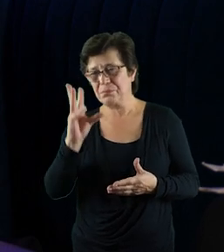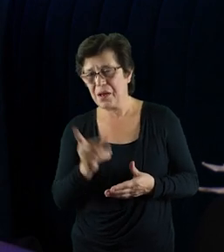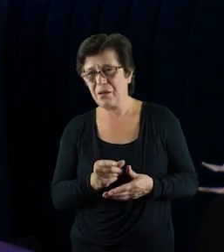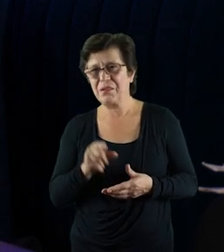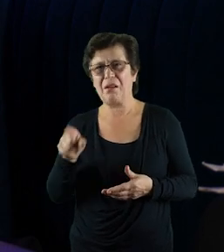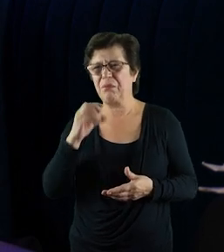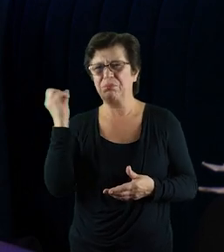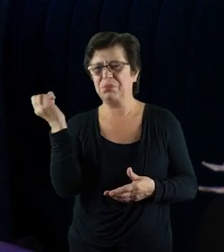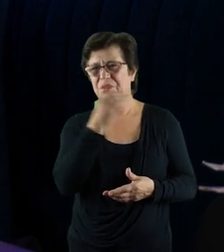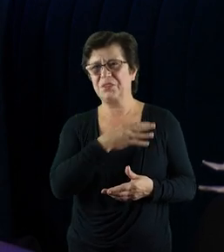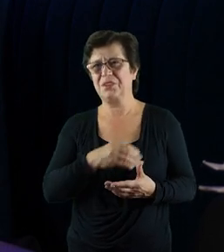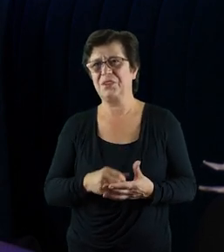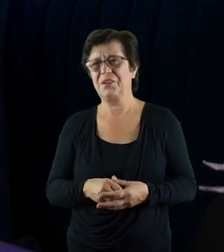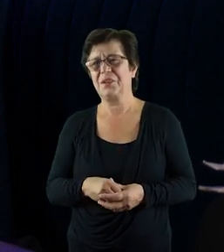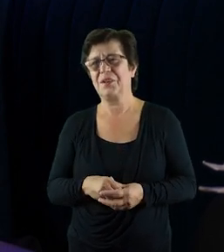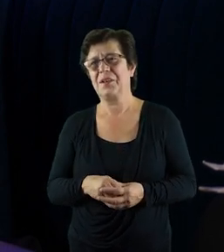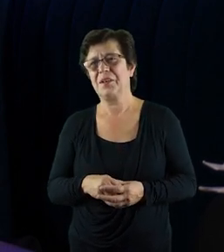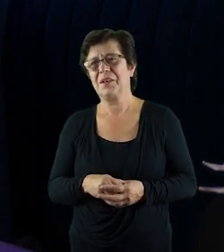niż Baka.